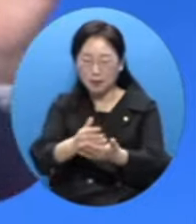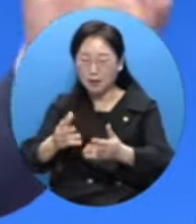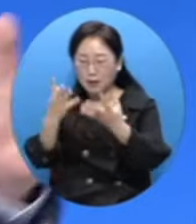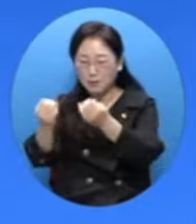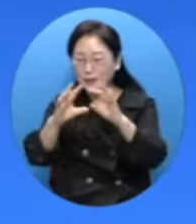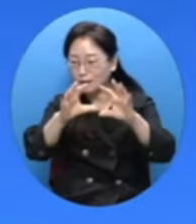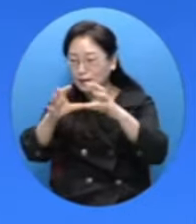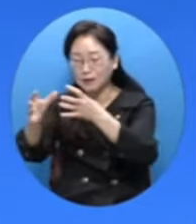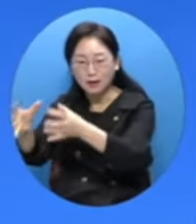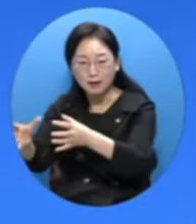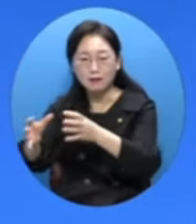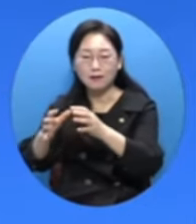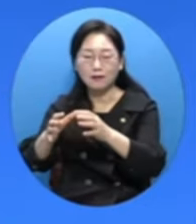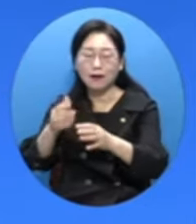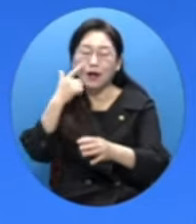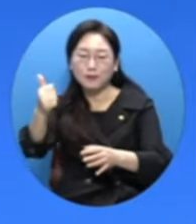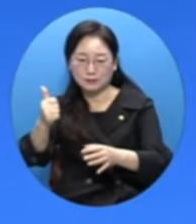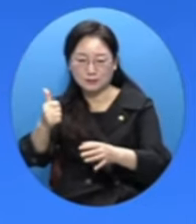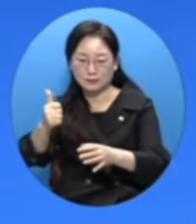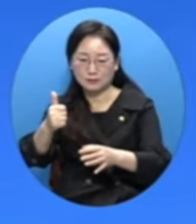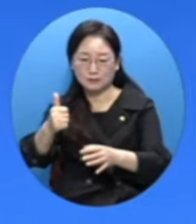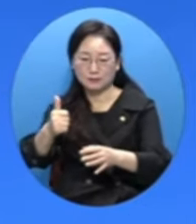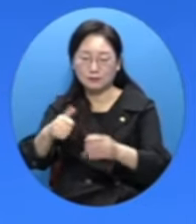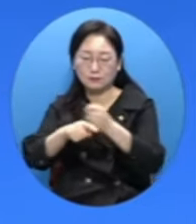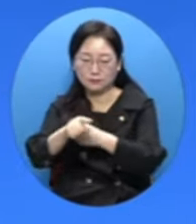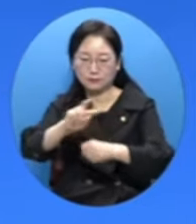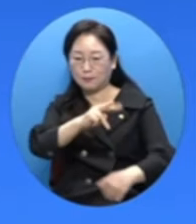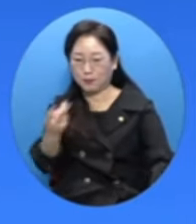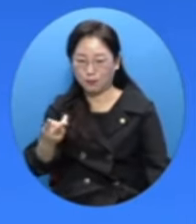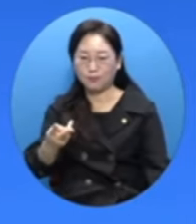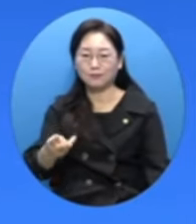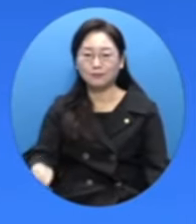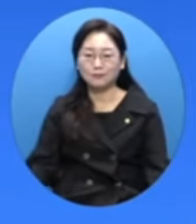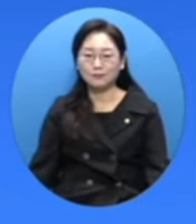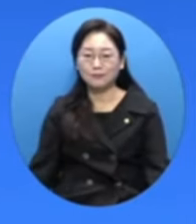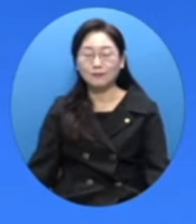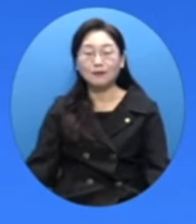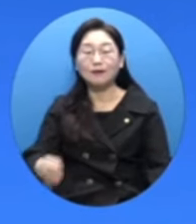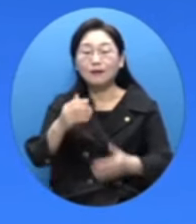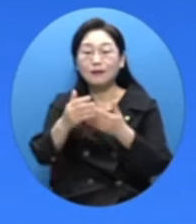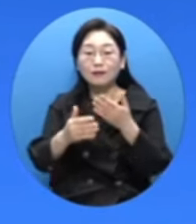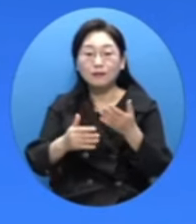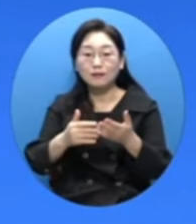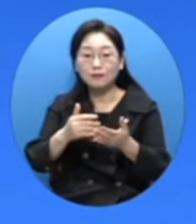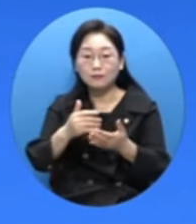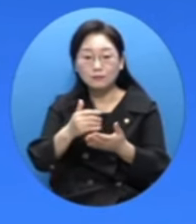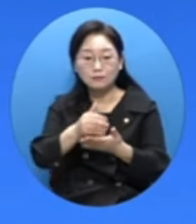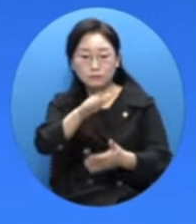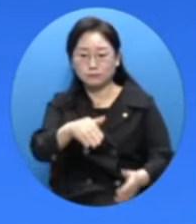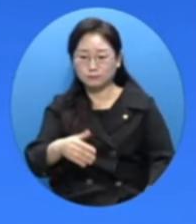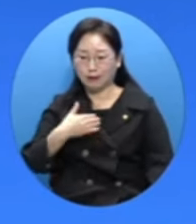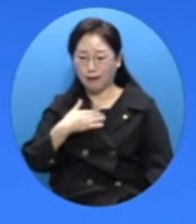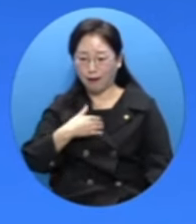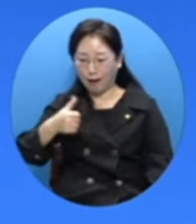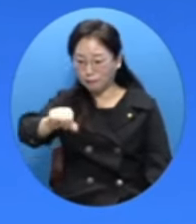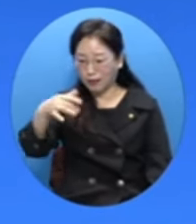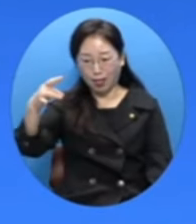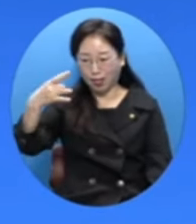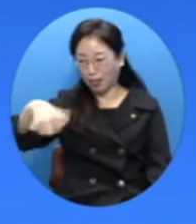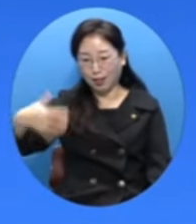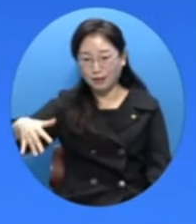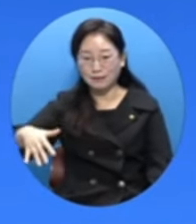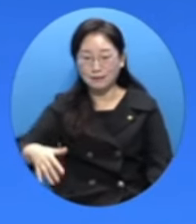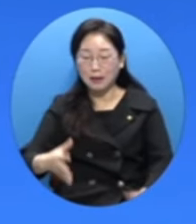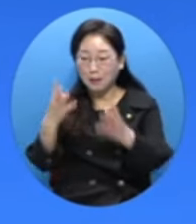많은 무리의 아버지로 너 이름을 바꿔라. 하나님 저는 아직 아이가 한 명도 없는데 무슨 많은 민족, 많은